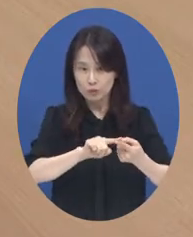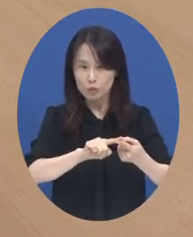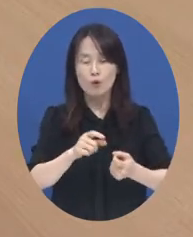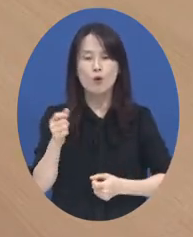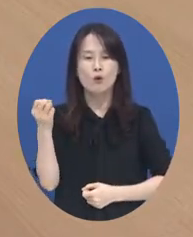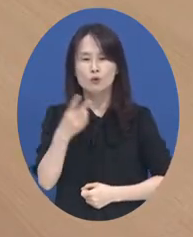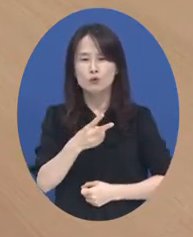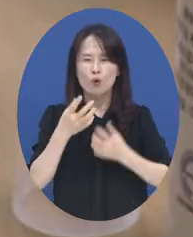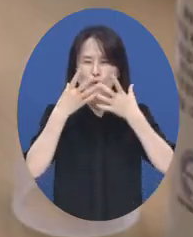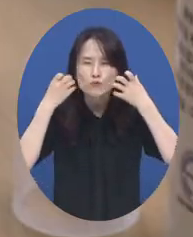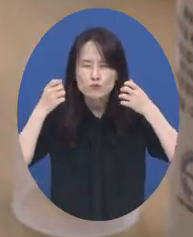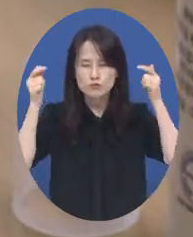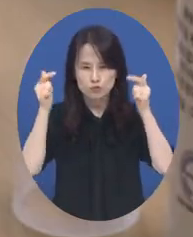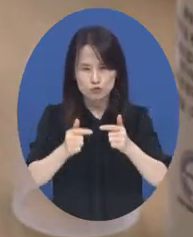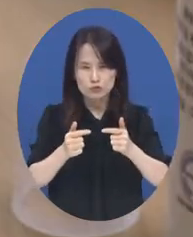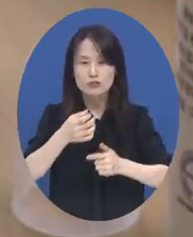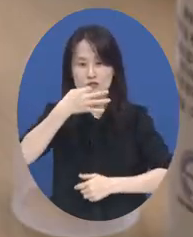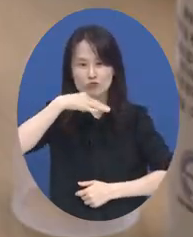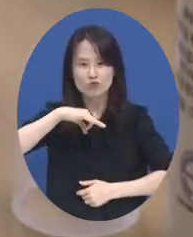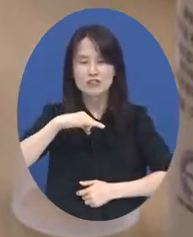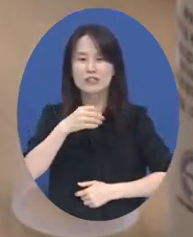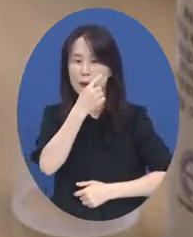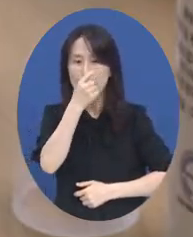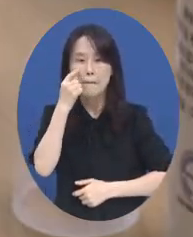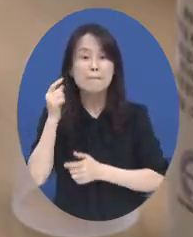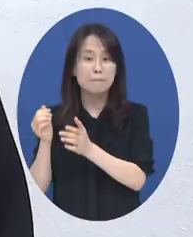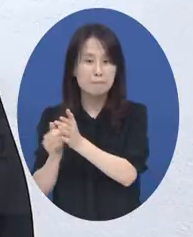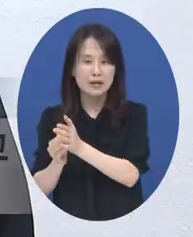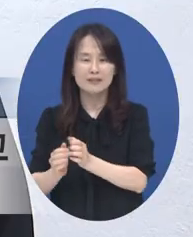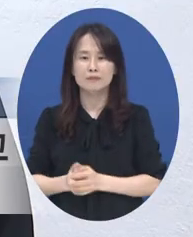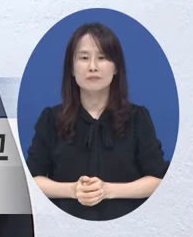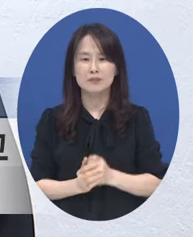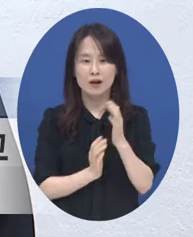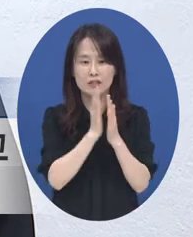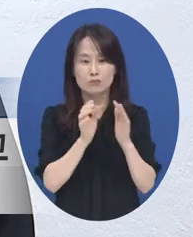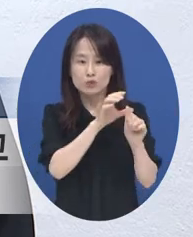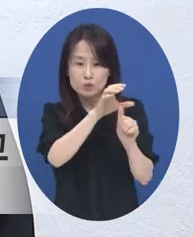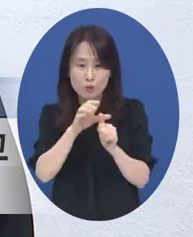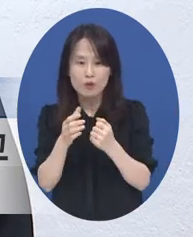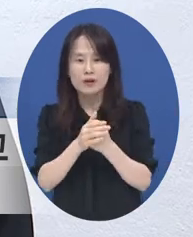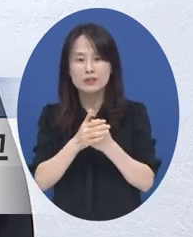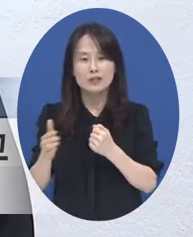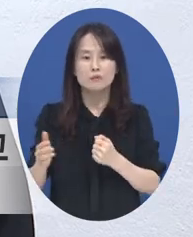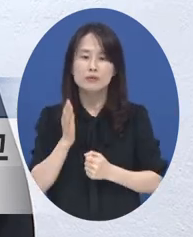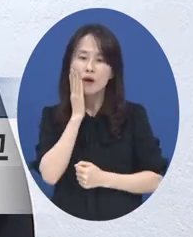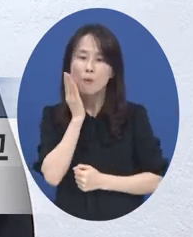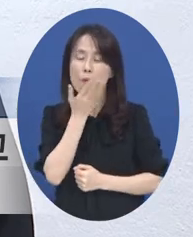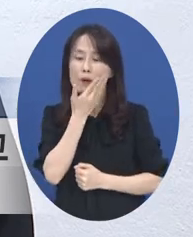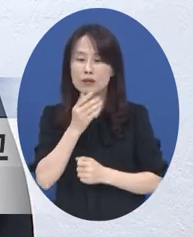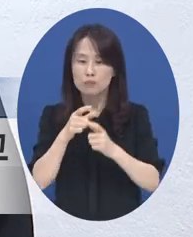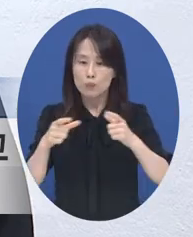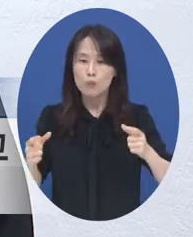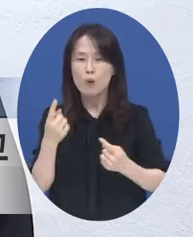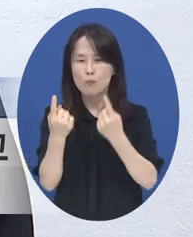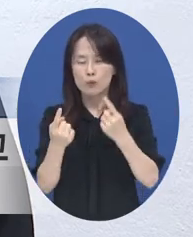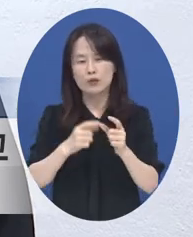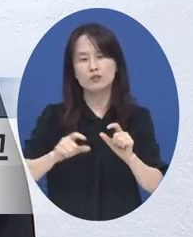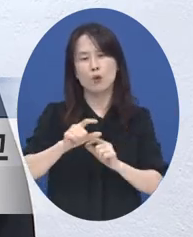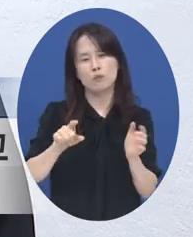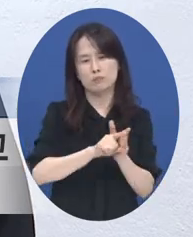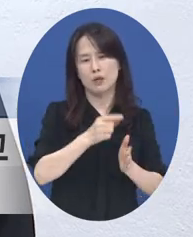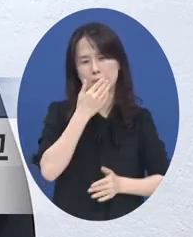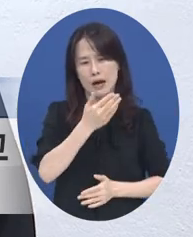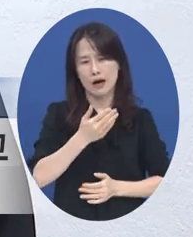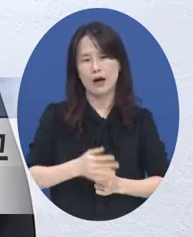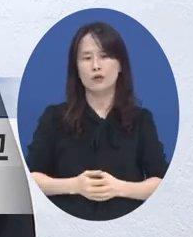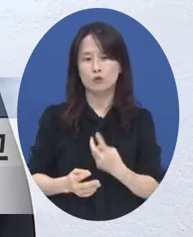활성화하는 주름 개선 효과를 검증했습니다. 식물 추출물이라고 하니까 일반 화학 화장품보다는 좀더 믿음직스럽고